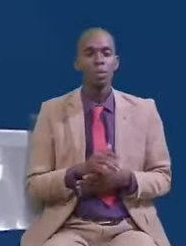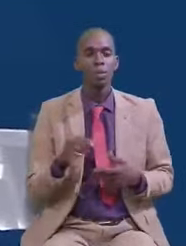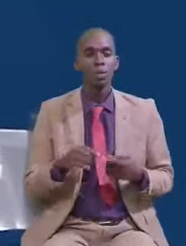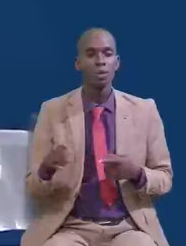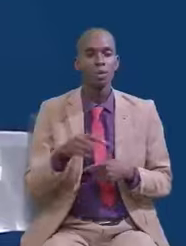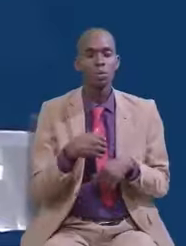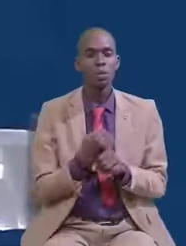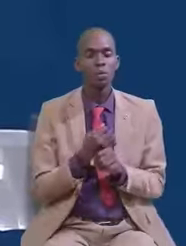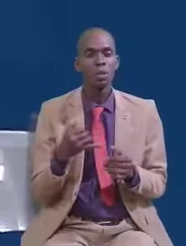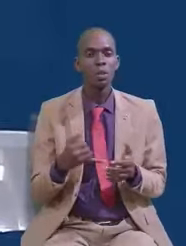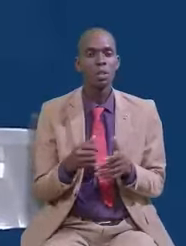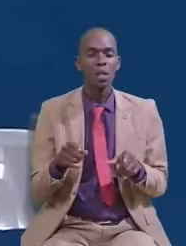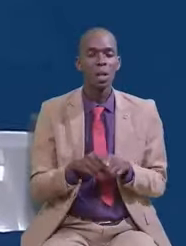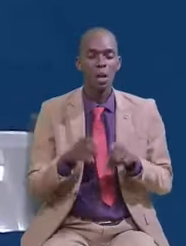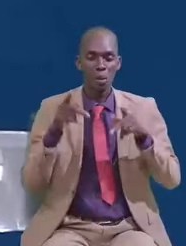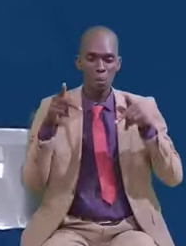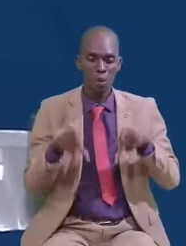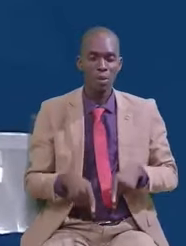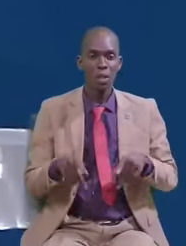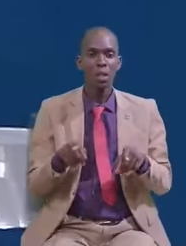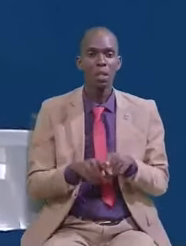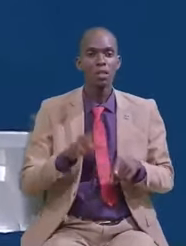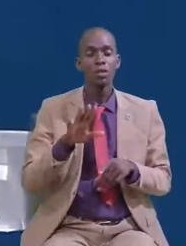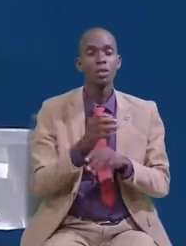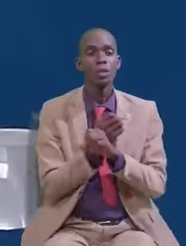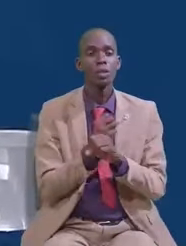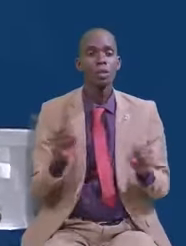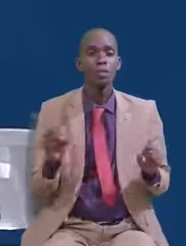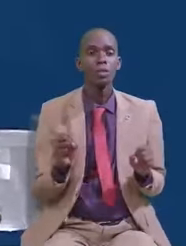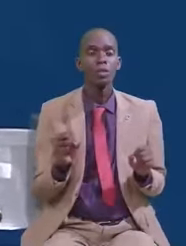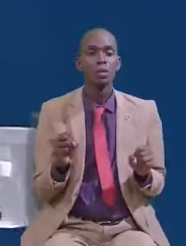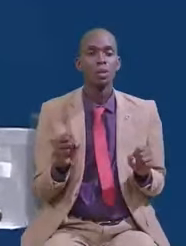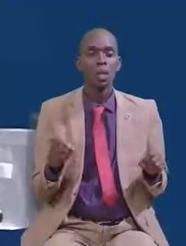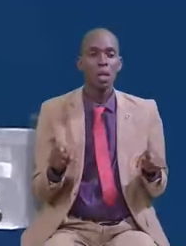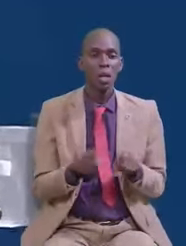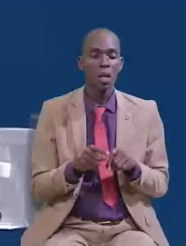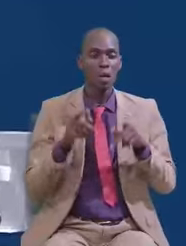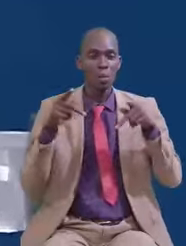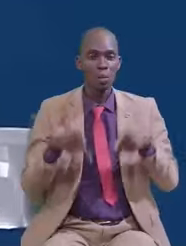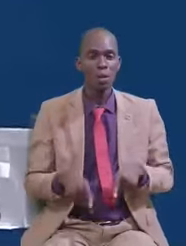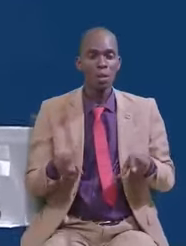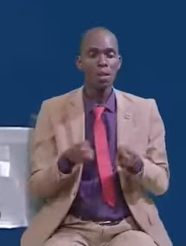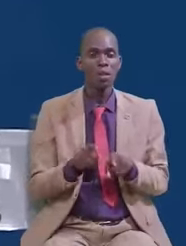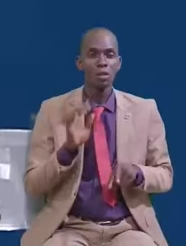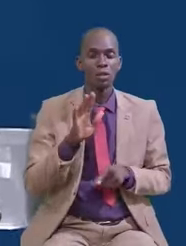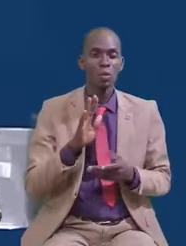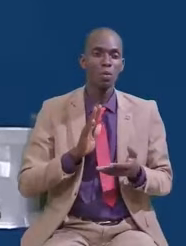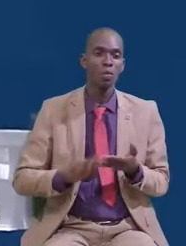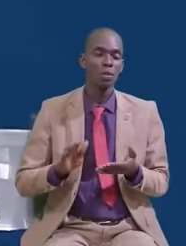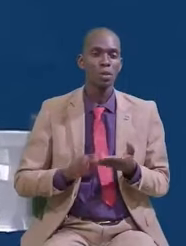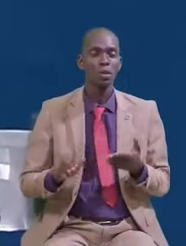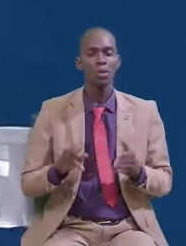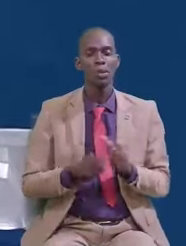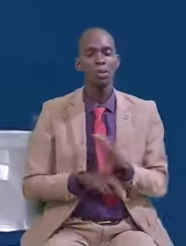Lorsque vous personnalisez ça comme votre salut, lorsque vous prenez cela au niveau personnel comme votre